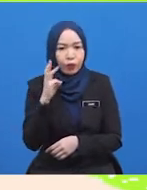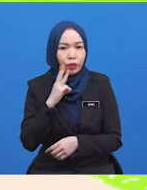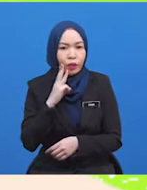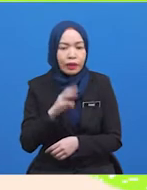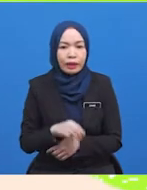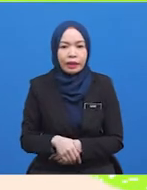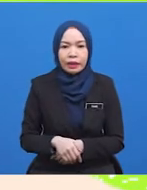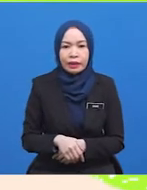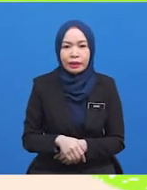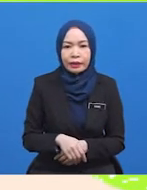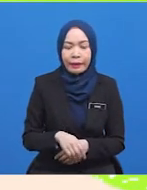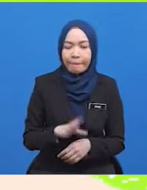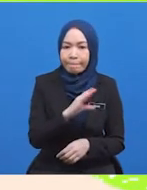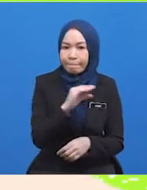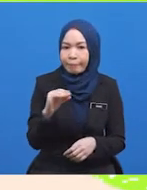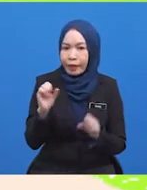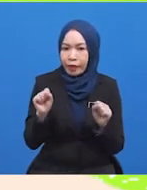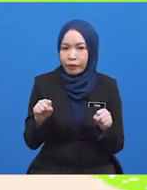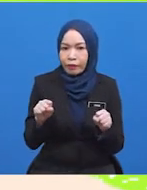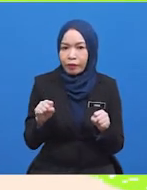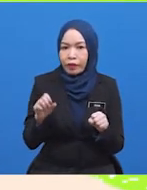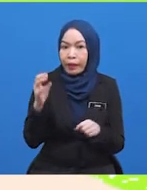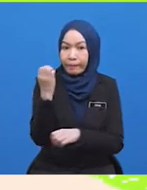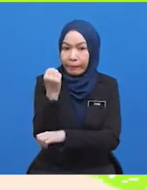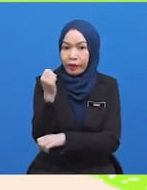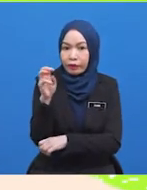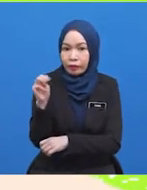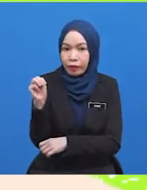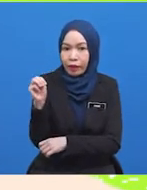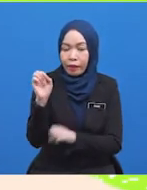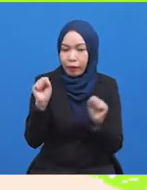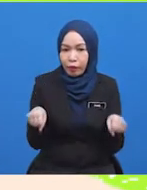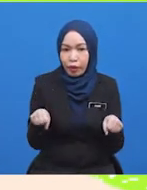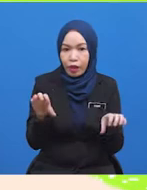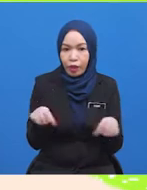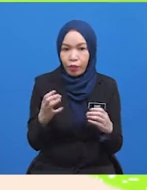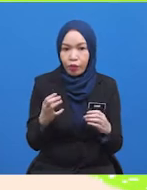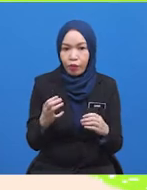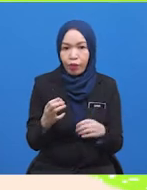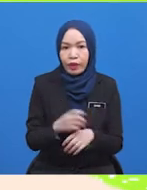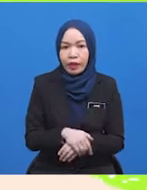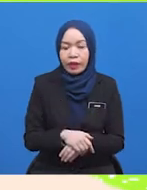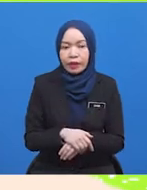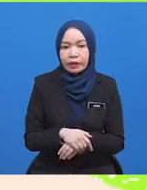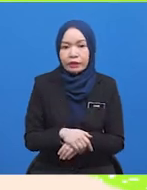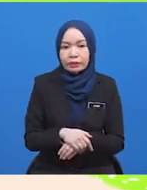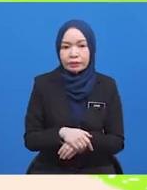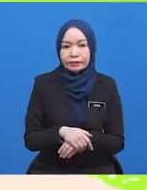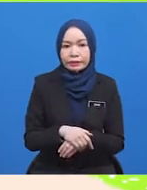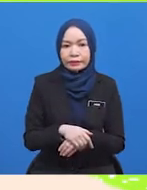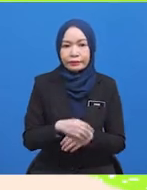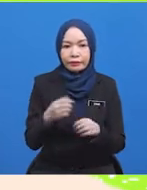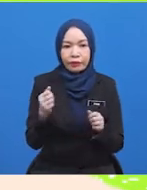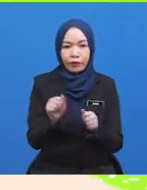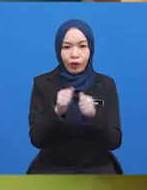pula sering digunakan untuk membuat kabinet dapur, meja, dinding dan jubin